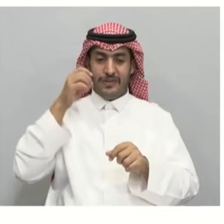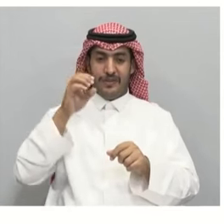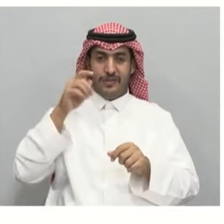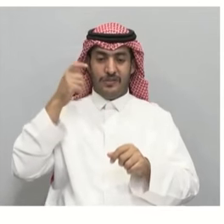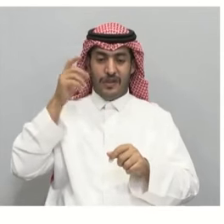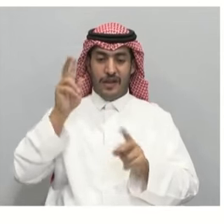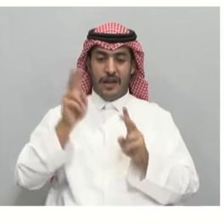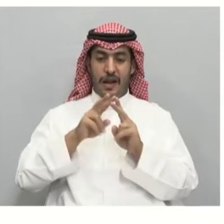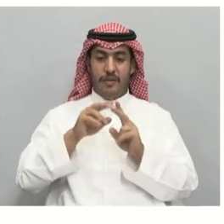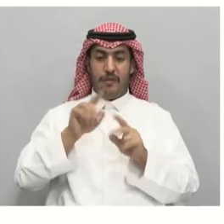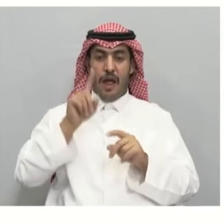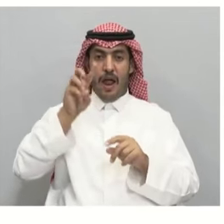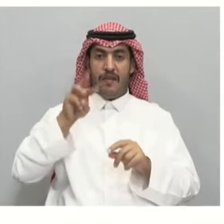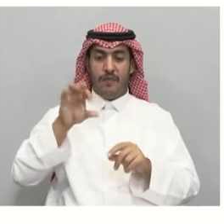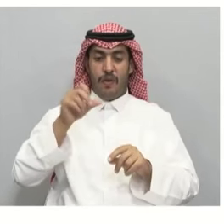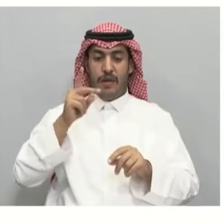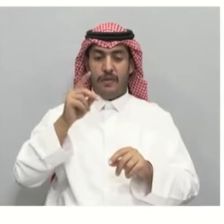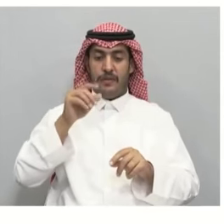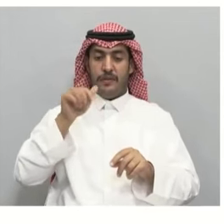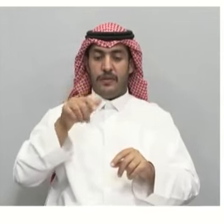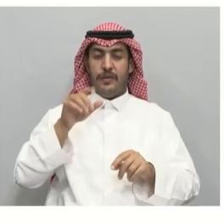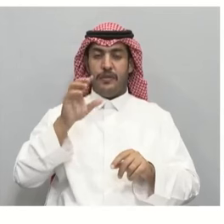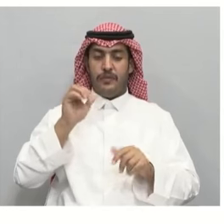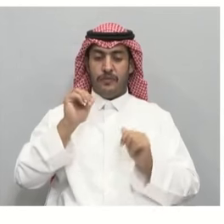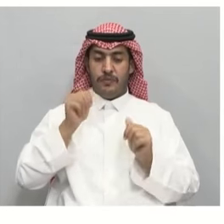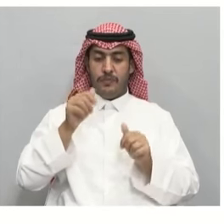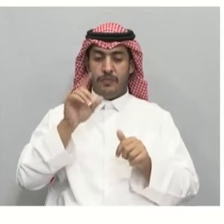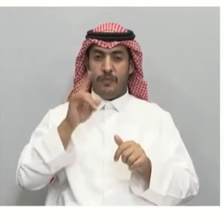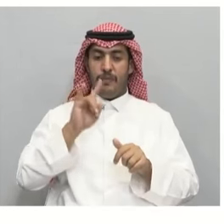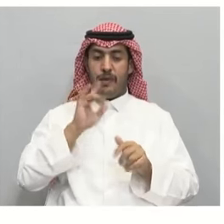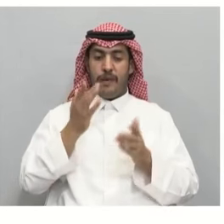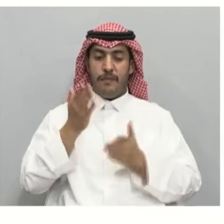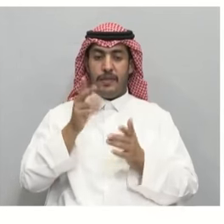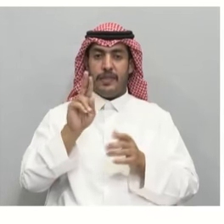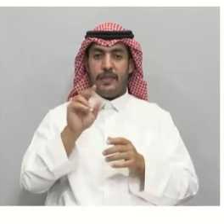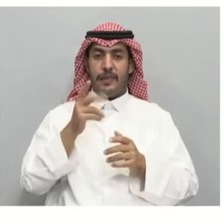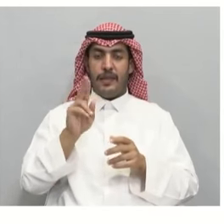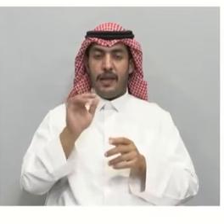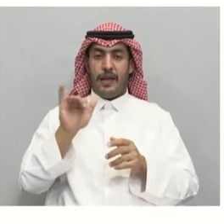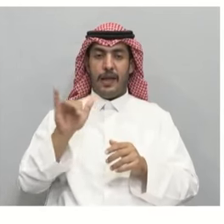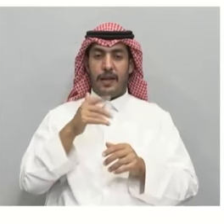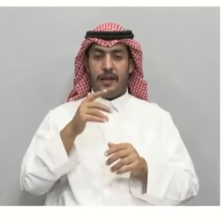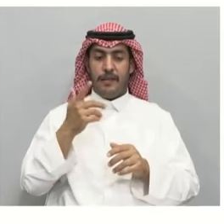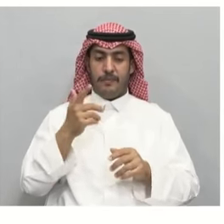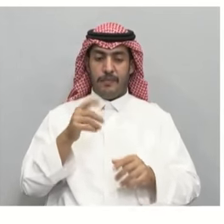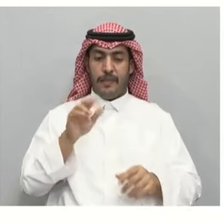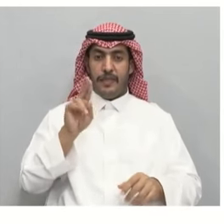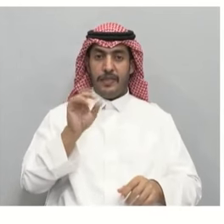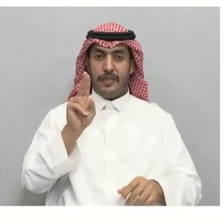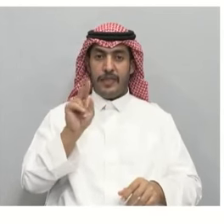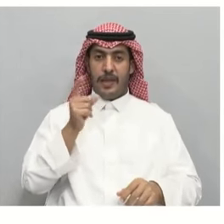القدره بمصدر اللي هو 1000 وات بمصدر جهد 110 فولت فما مقدار التيار الكهربائي الذي يمر فييه التيار الان يبغى